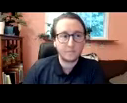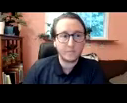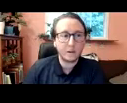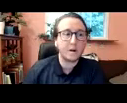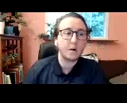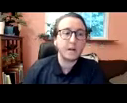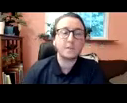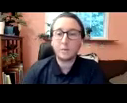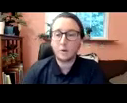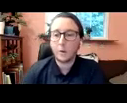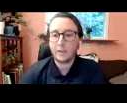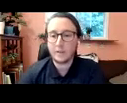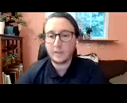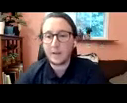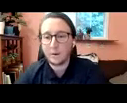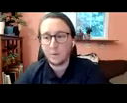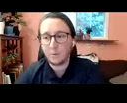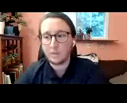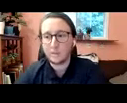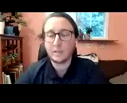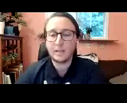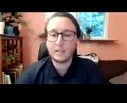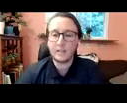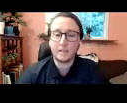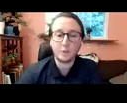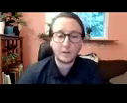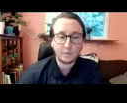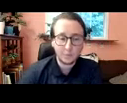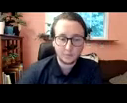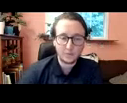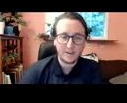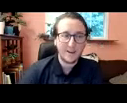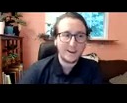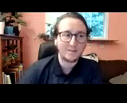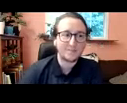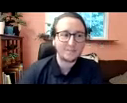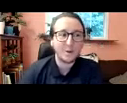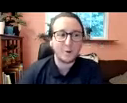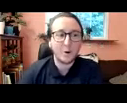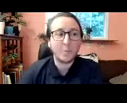choses-là ou qu'on dise ce type de choses-là, c'est ridicule.